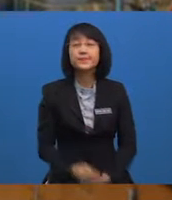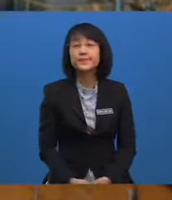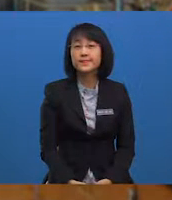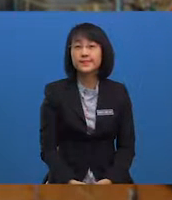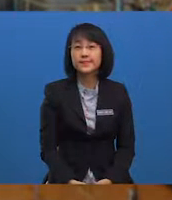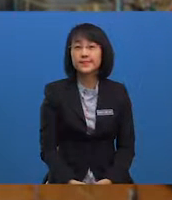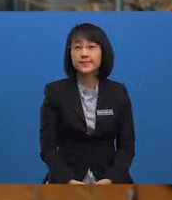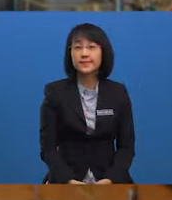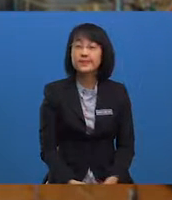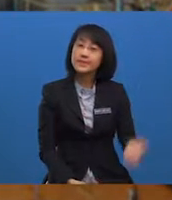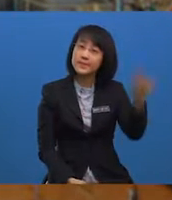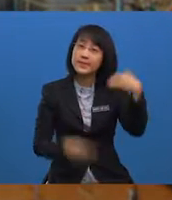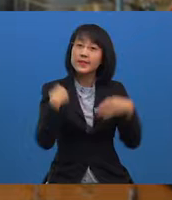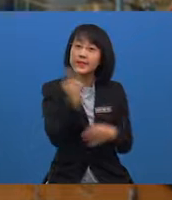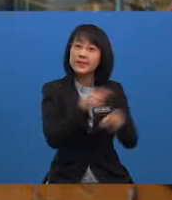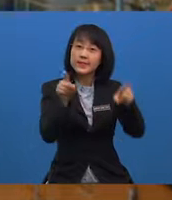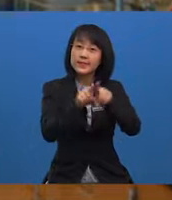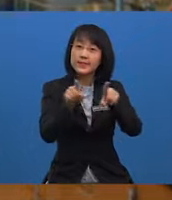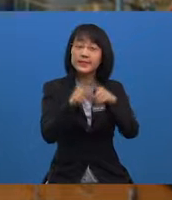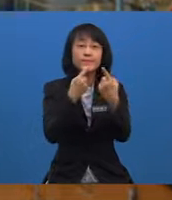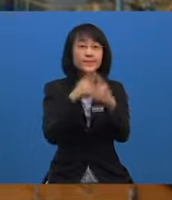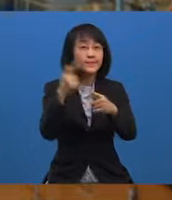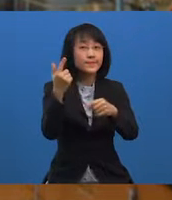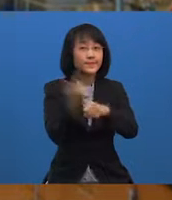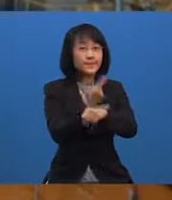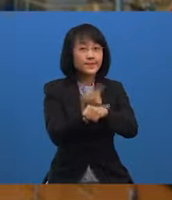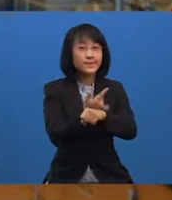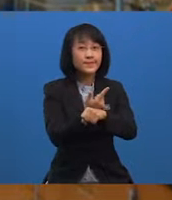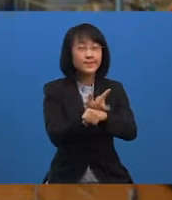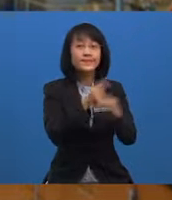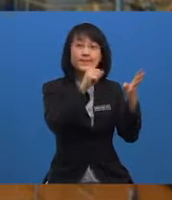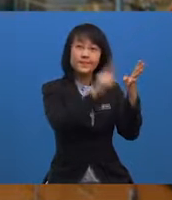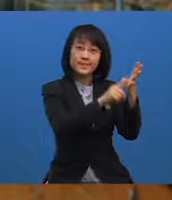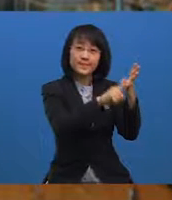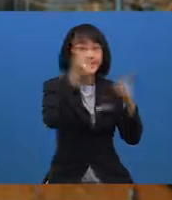Mari kita sama-sama menjawab latihan yang keempat untuk hari ini.